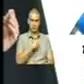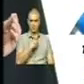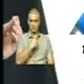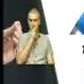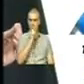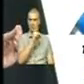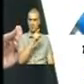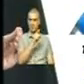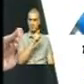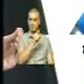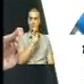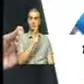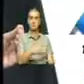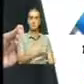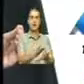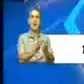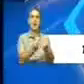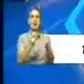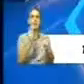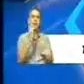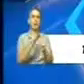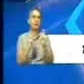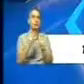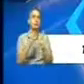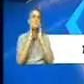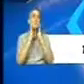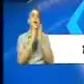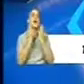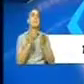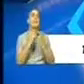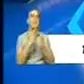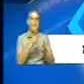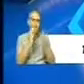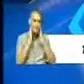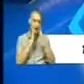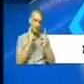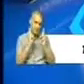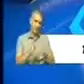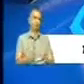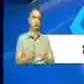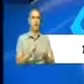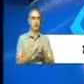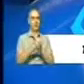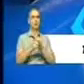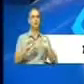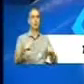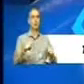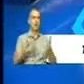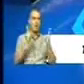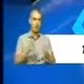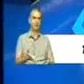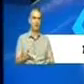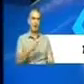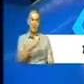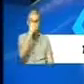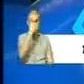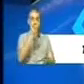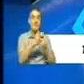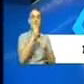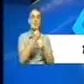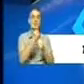יש מלא אנשים מאמינים, שמאמינים שאפשר להחליף את השלטון הזה, שיודעים שמפלגת העבודה